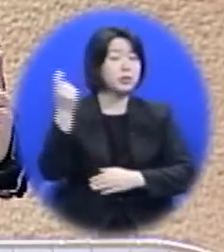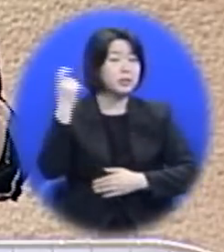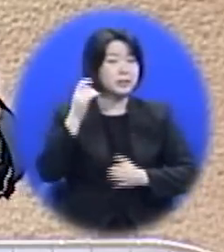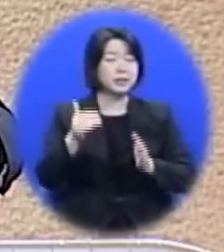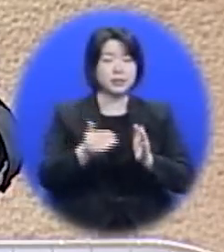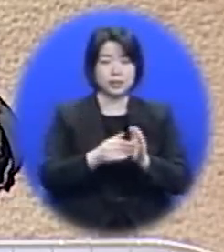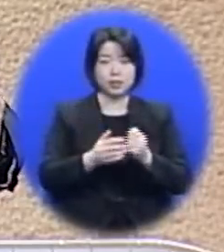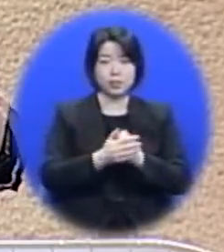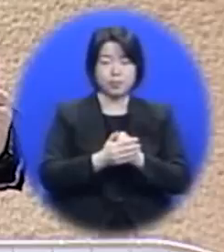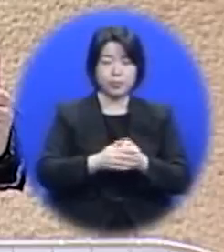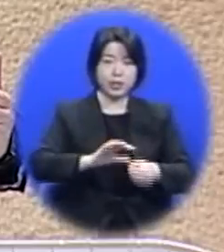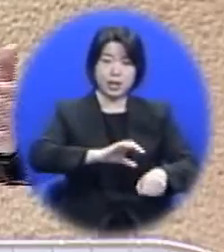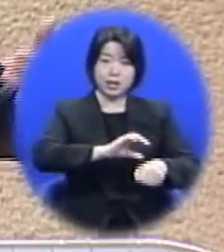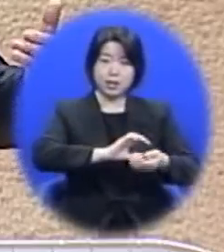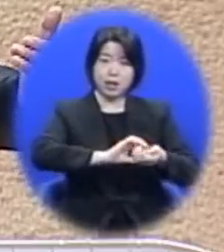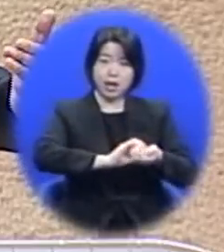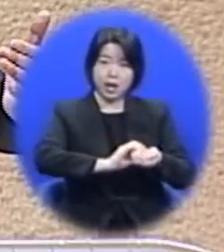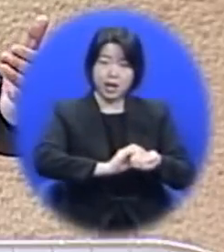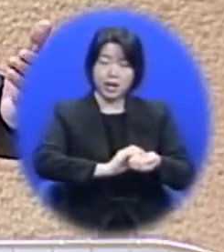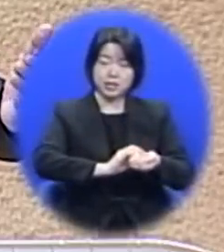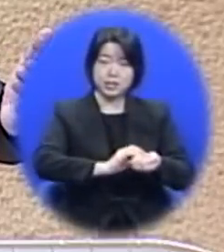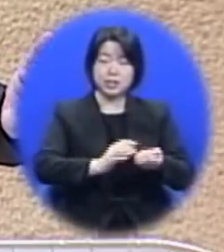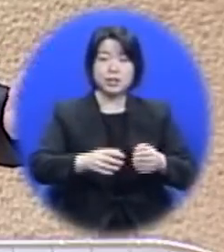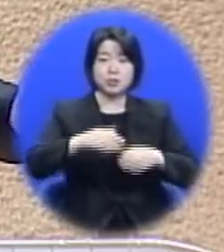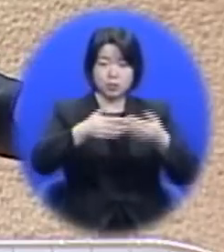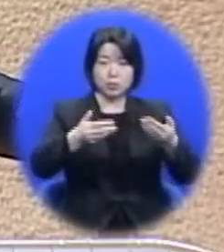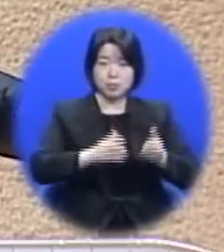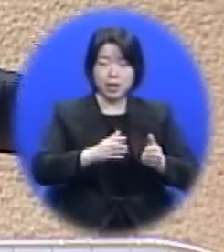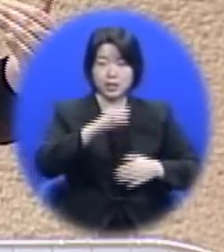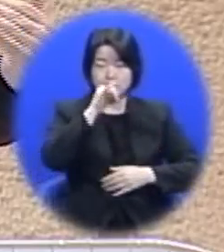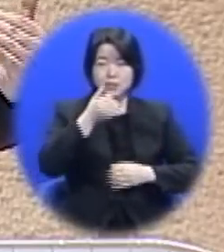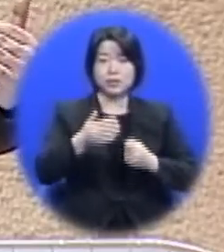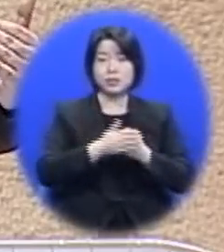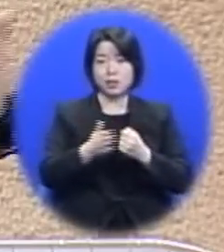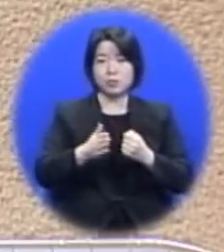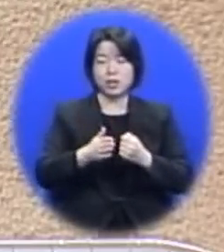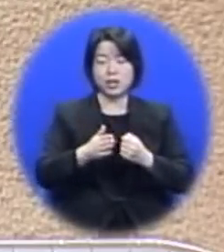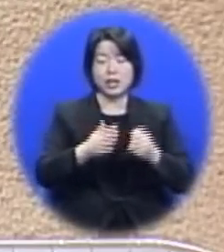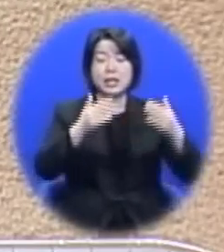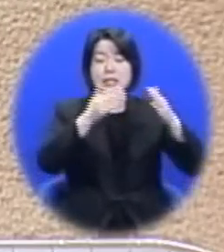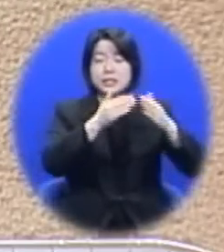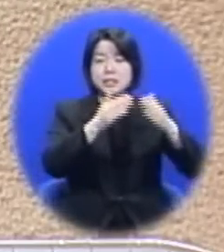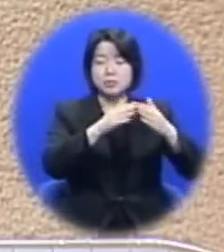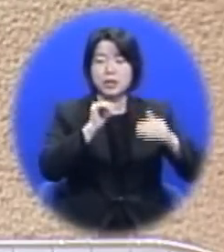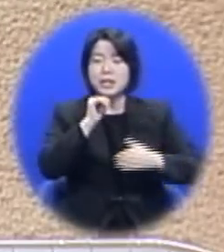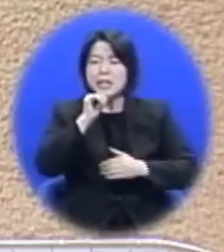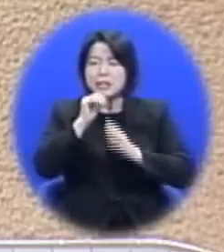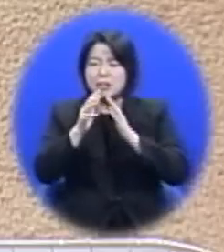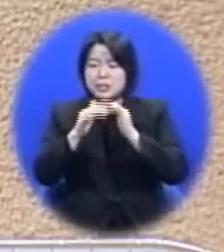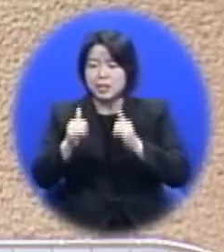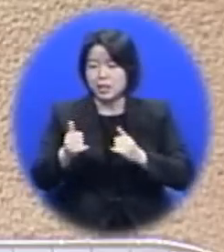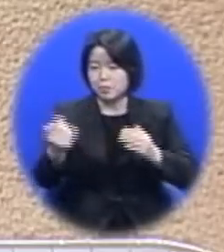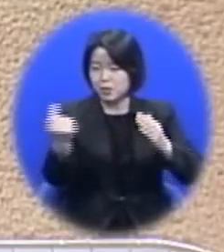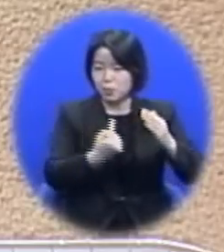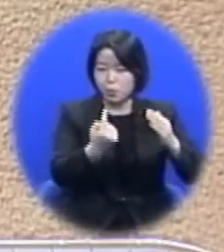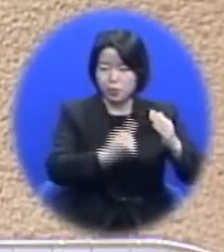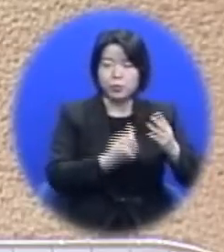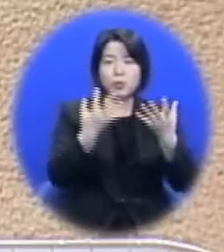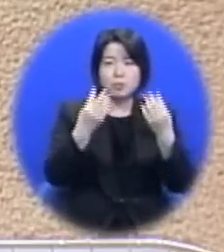한의원을 하셨기 때문에 그 옛날에 거린들이 그렇게 집에 밥을 얻어먹으려고 많이 왔었다